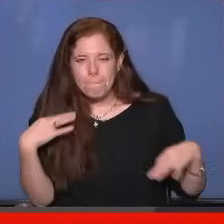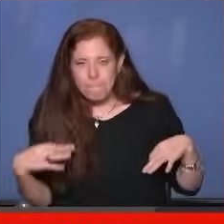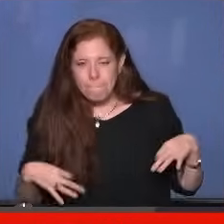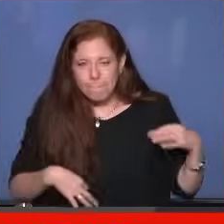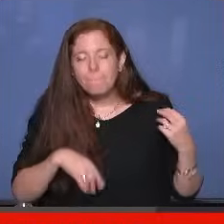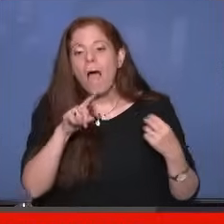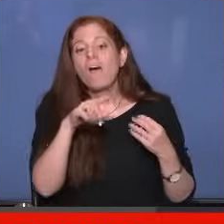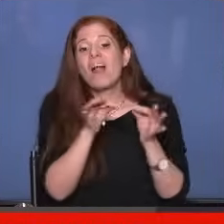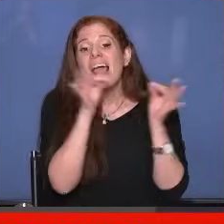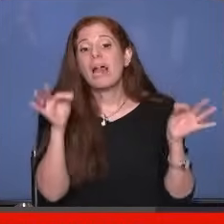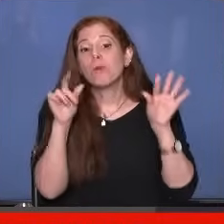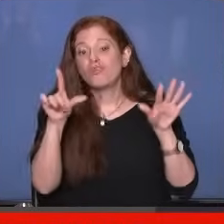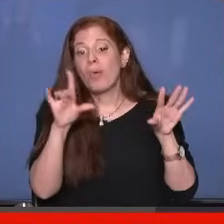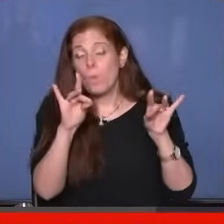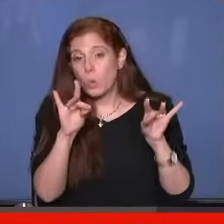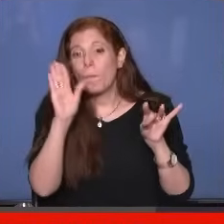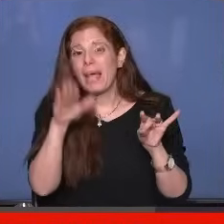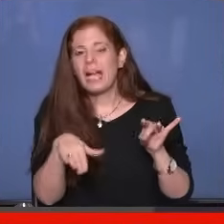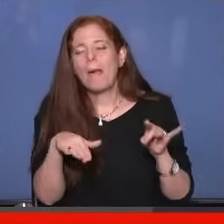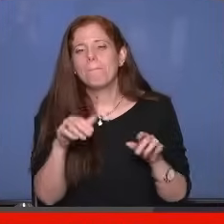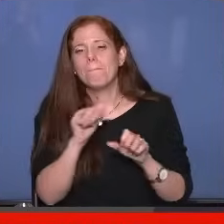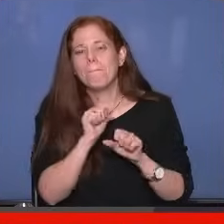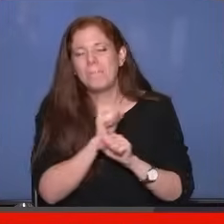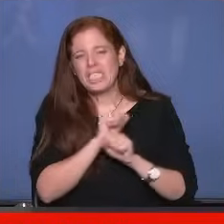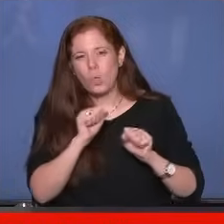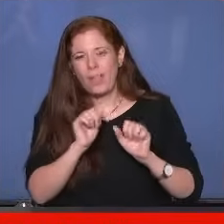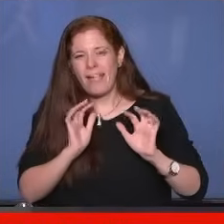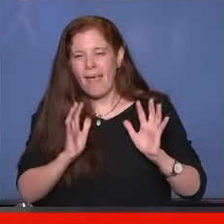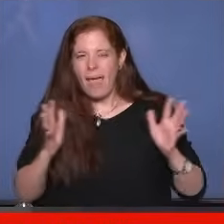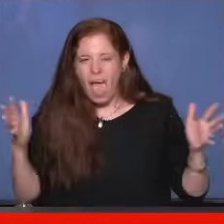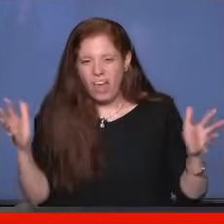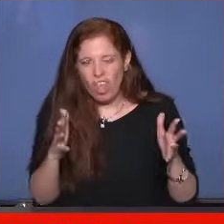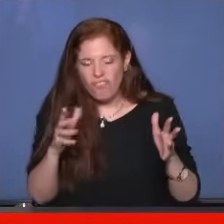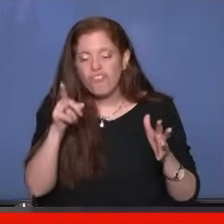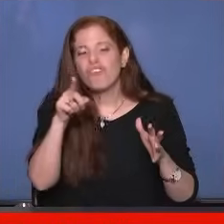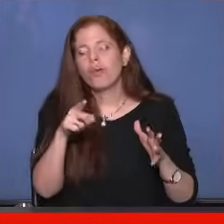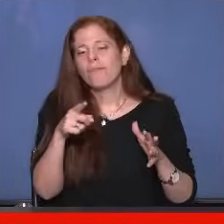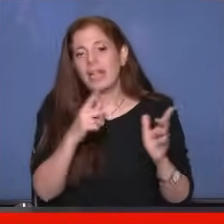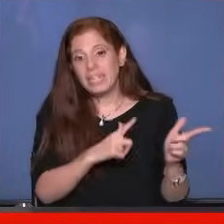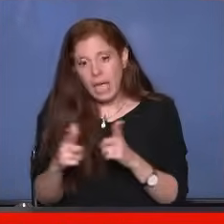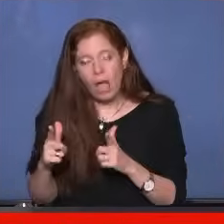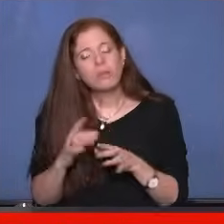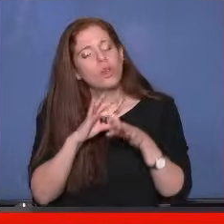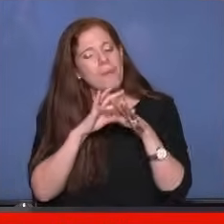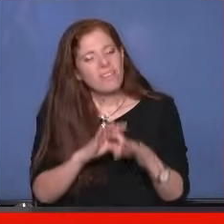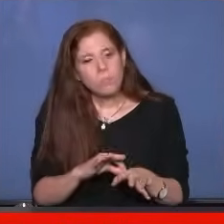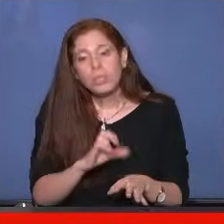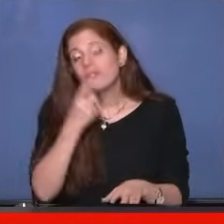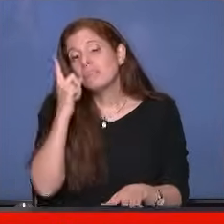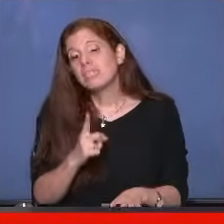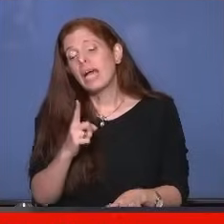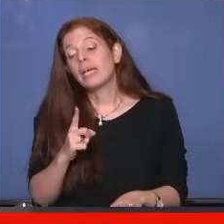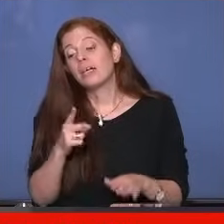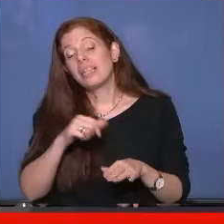בשביעי באוקטובר היו לנו גם פציעות הדף ופצעי עירייה. אנחנו כמובן מלווים אותם לאורך כל הדרך. אם צריך התערבויות ניתוחיות